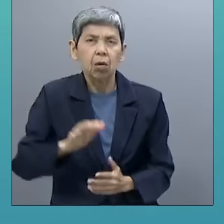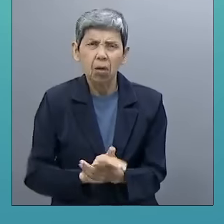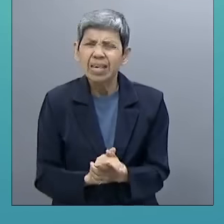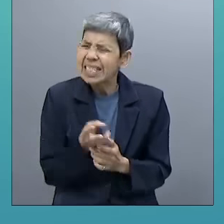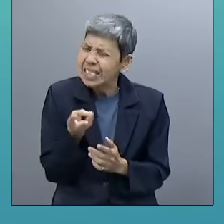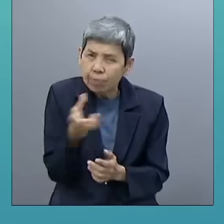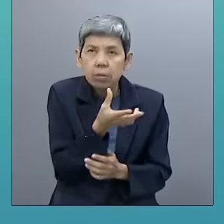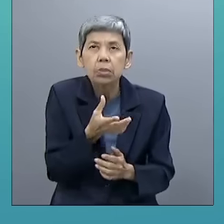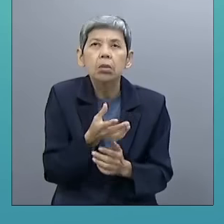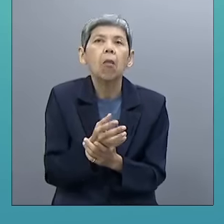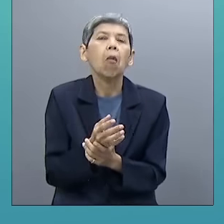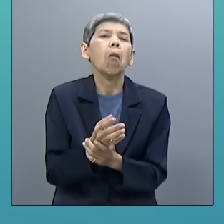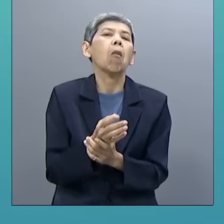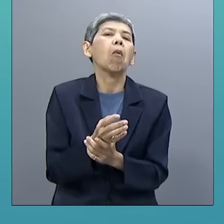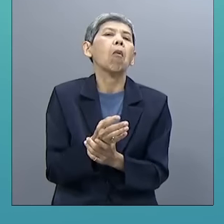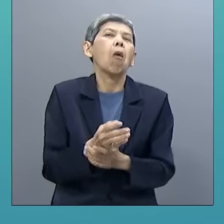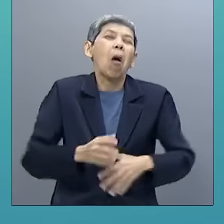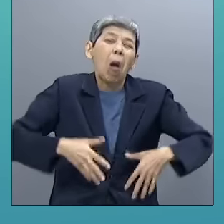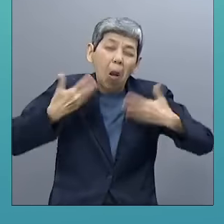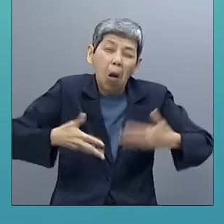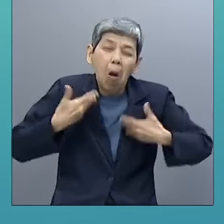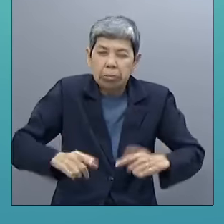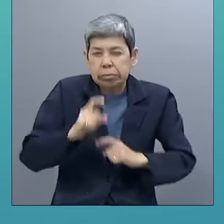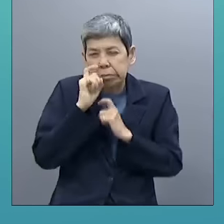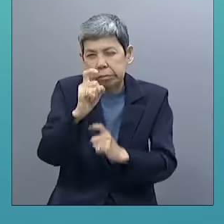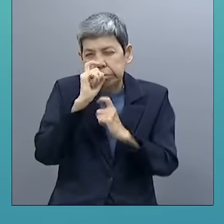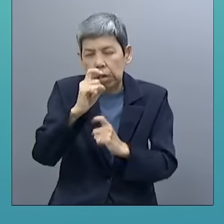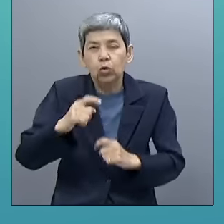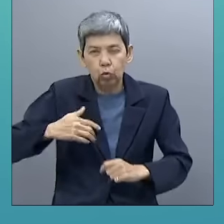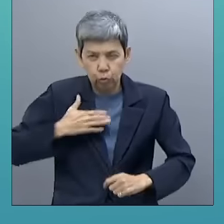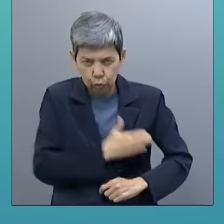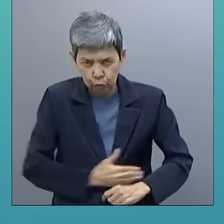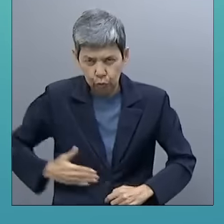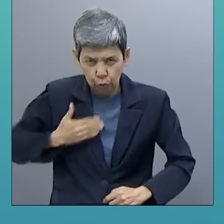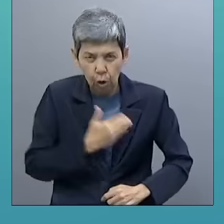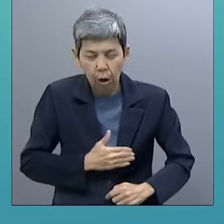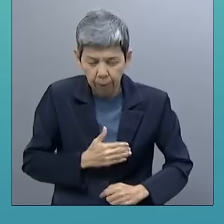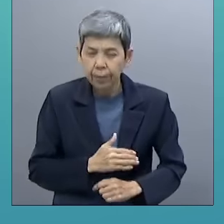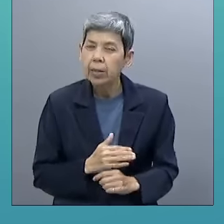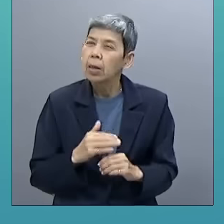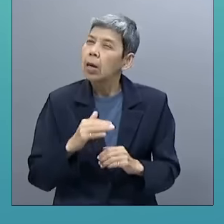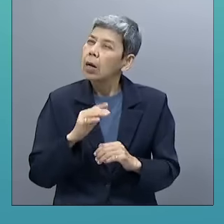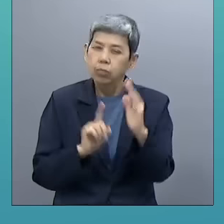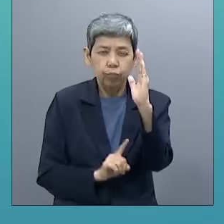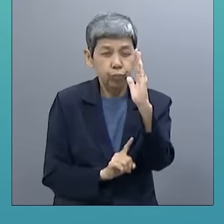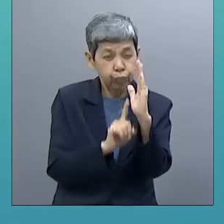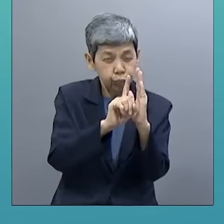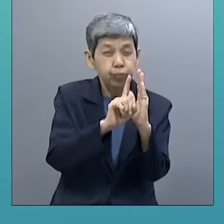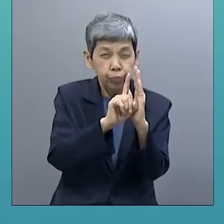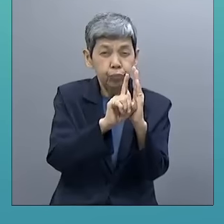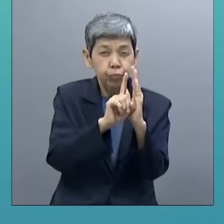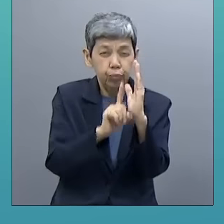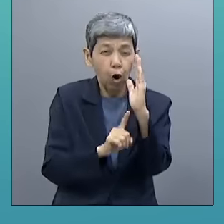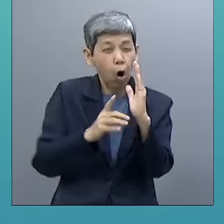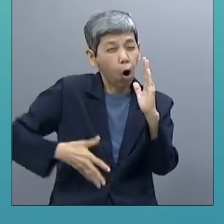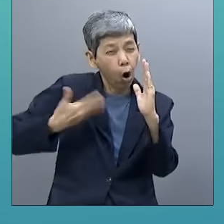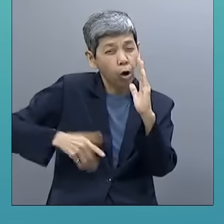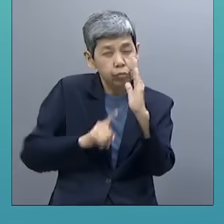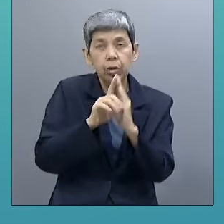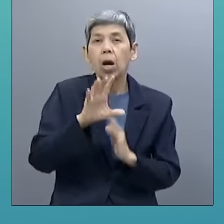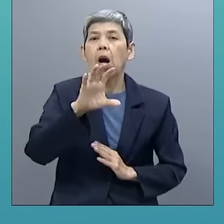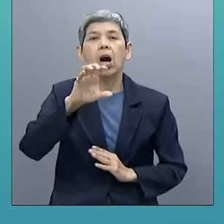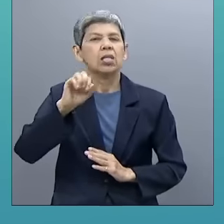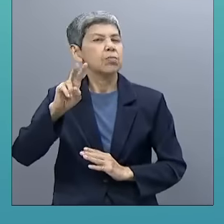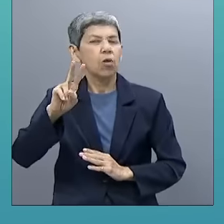นิดนึงก็จะทะลุเป็นระดับที่เป็นอันตรายมากต่อสุขภาพที่กำหนดไว้ที่ระดับดัชนีคุณภาพเ่อดัชนีอากาศ 52